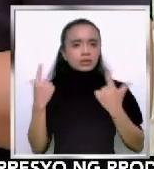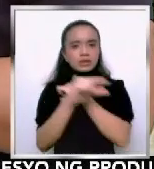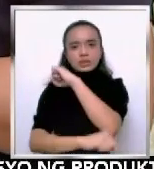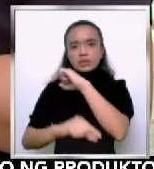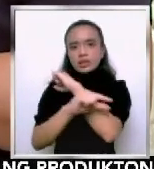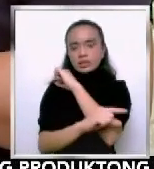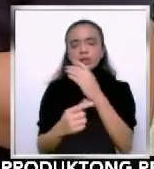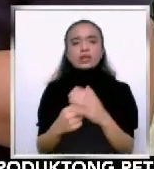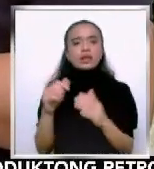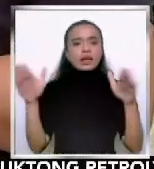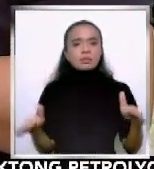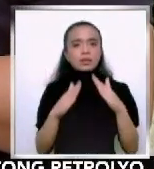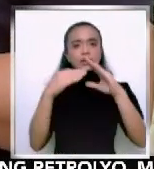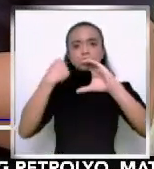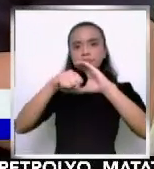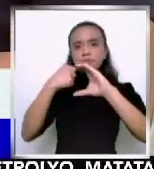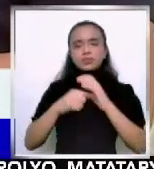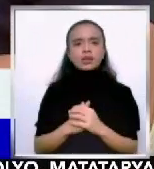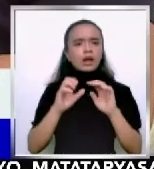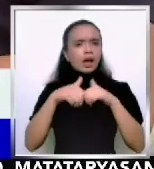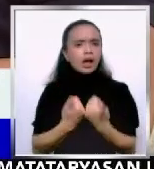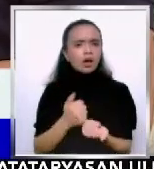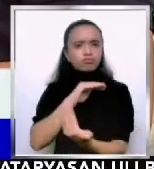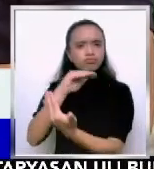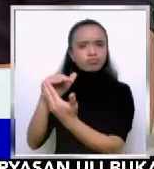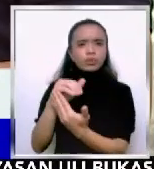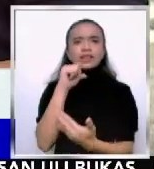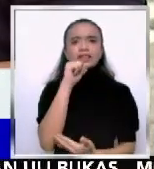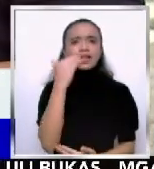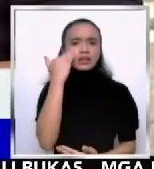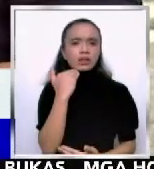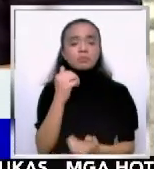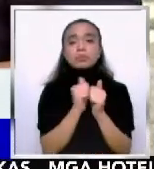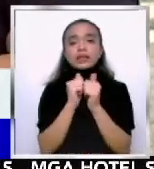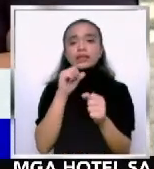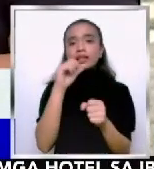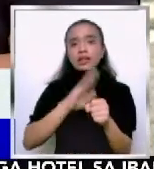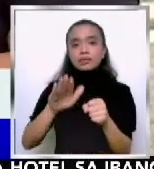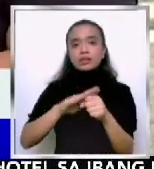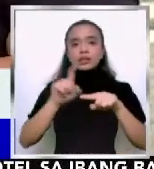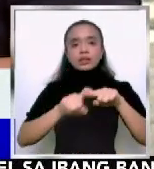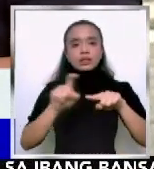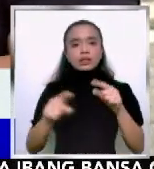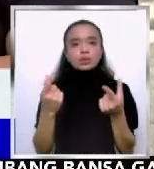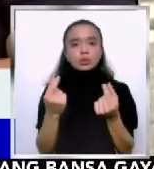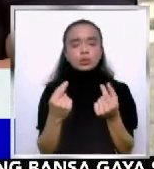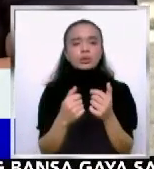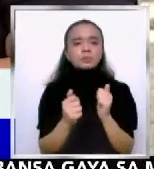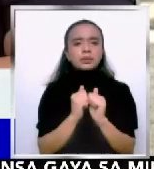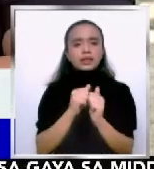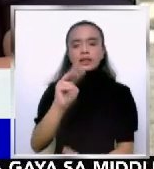Sur. Para maiwasan ang kakulangan ng supply ng kuryente sa mga bahay, ipinatutupad ng Meralco ang Interruptible Load Program, kung saan ang